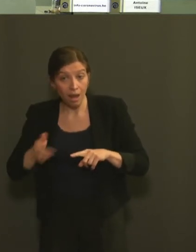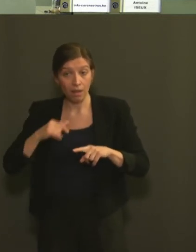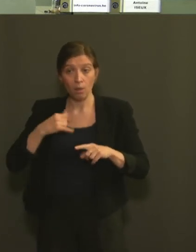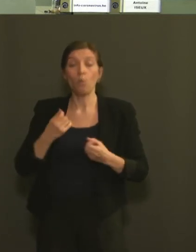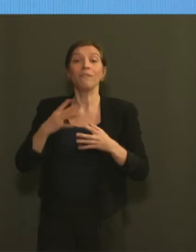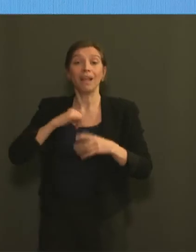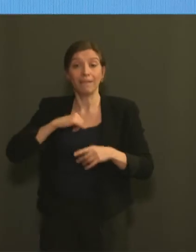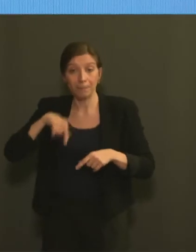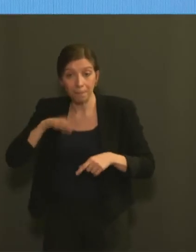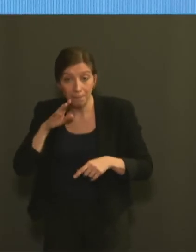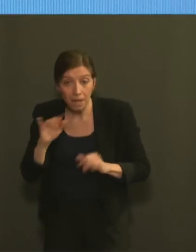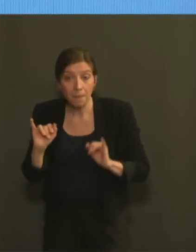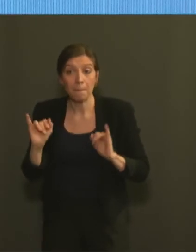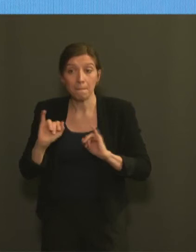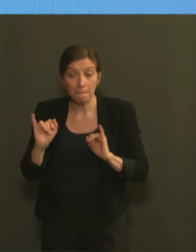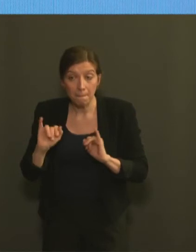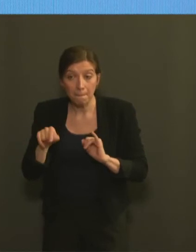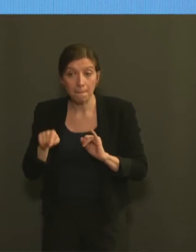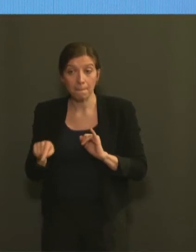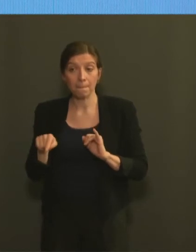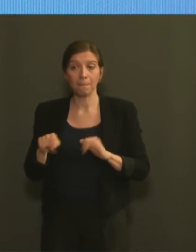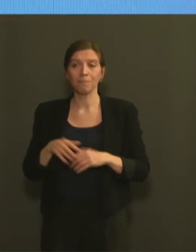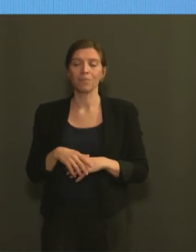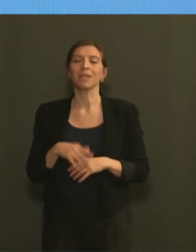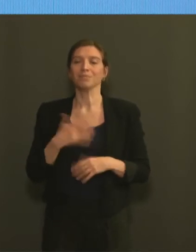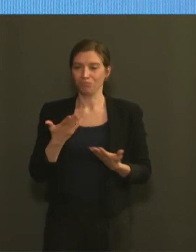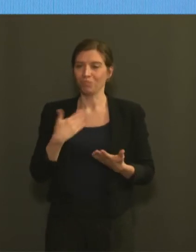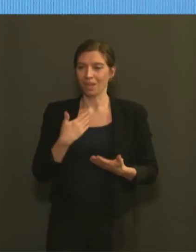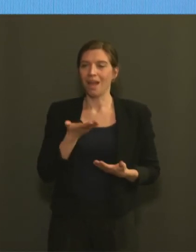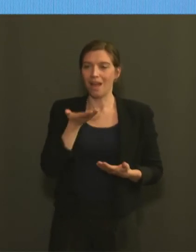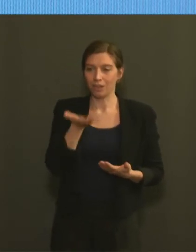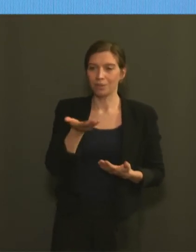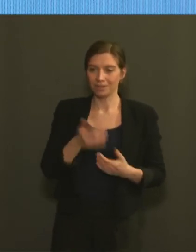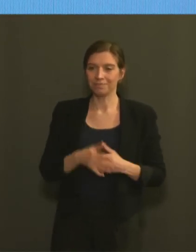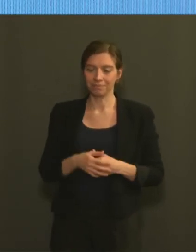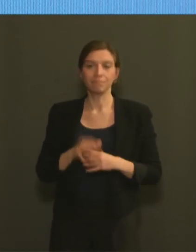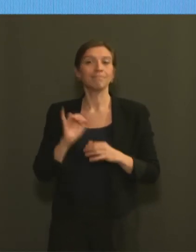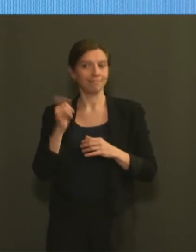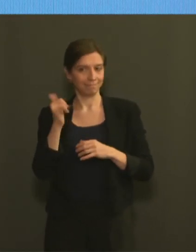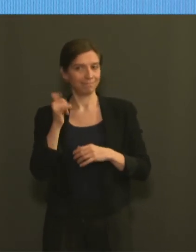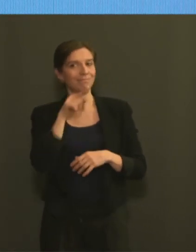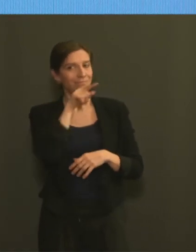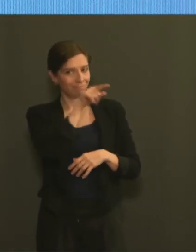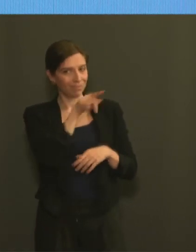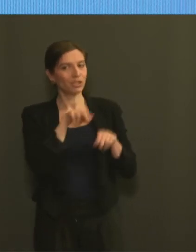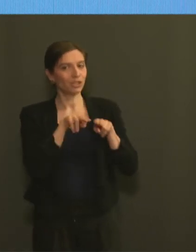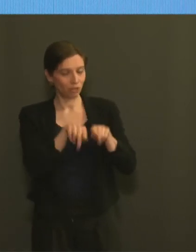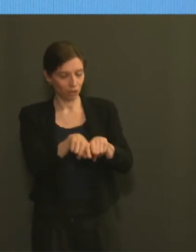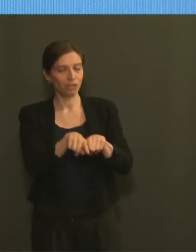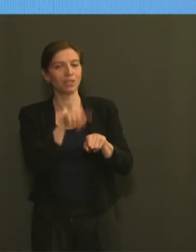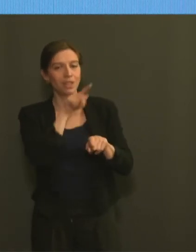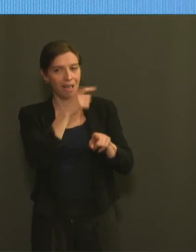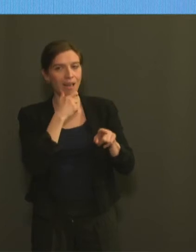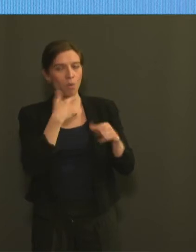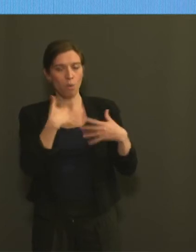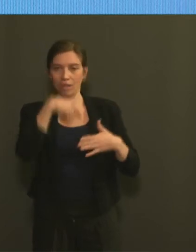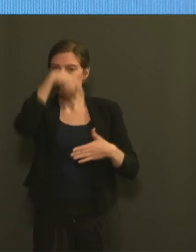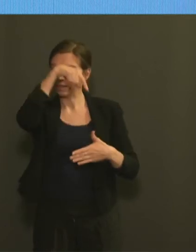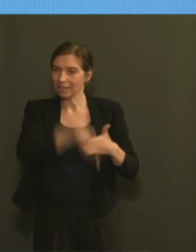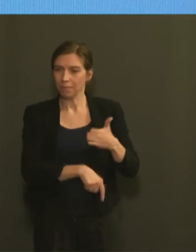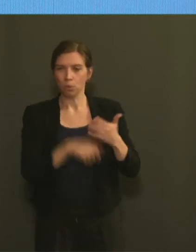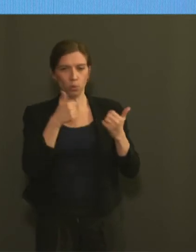groupe tmx qui y résident et performante système ift ominetti